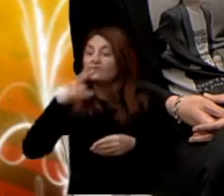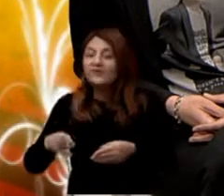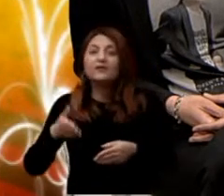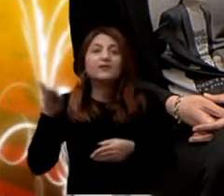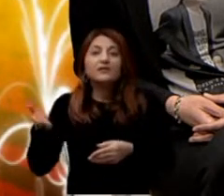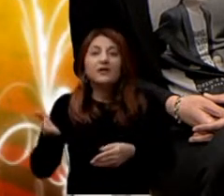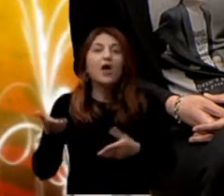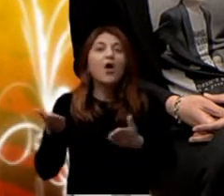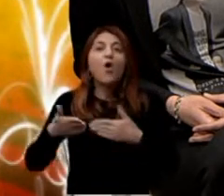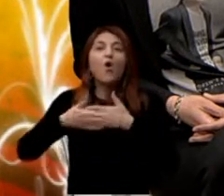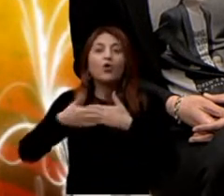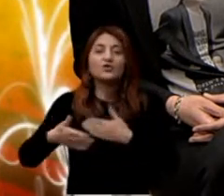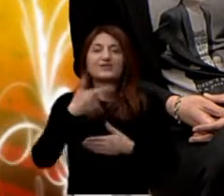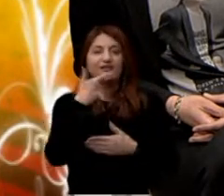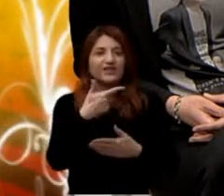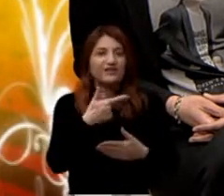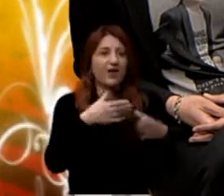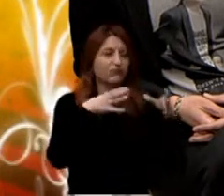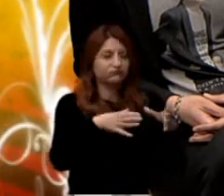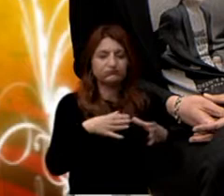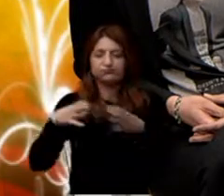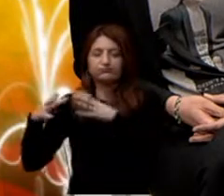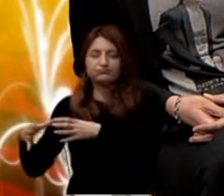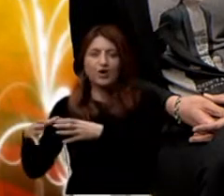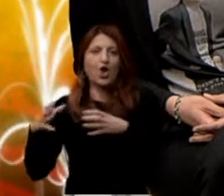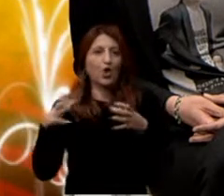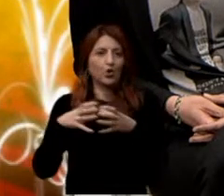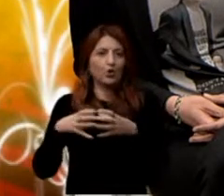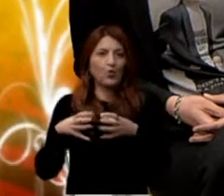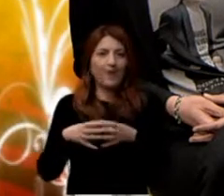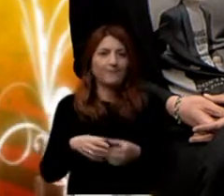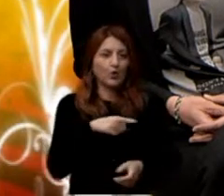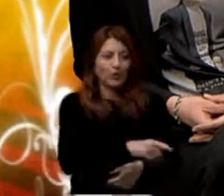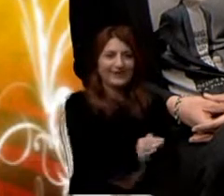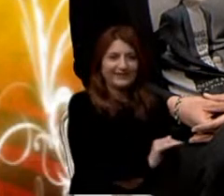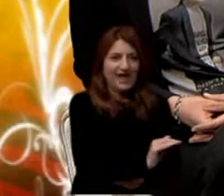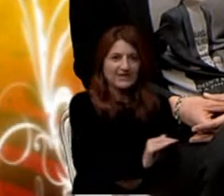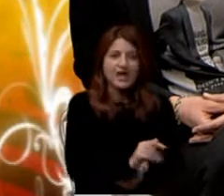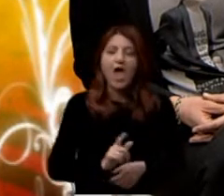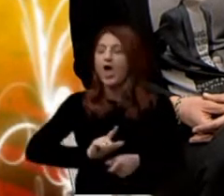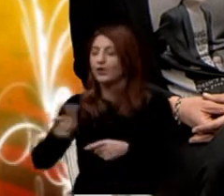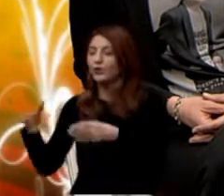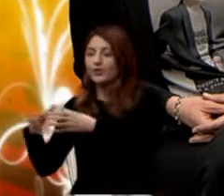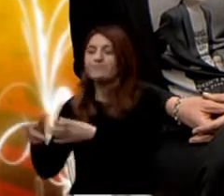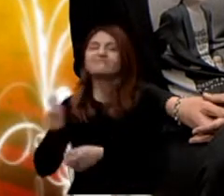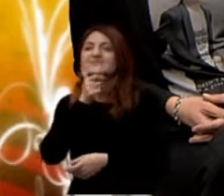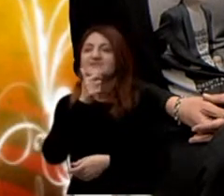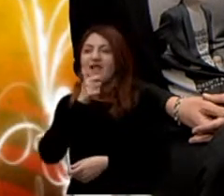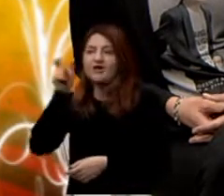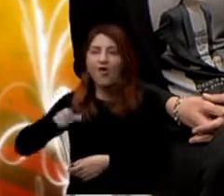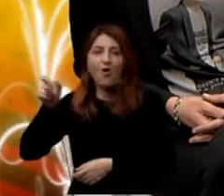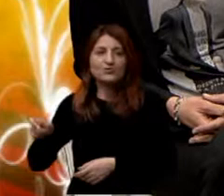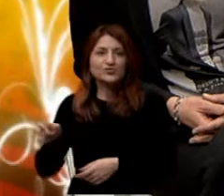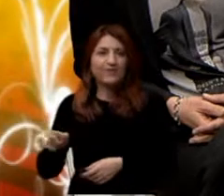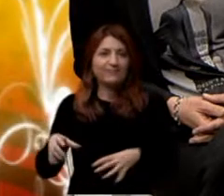ste vi rekli, u odnosu na dvije vulnerabilne skupine. S jedne strane su djeca, s druge strane su starije osobe.